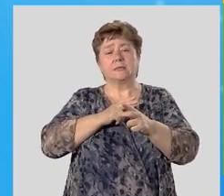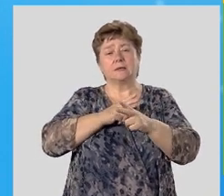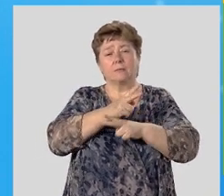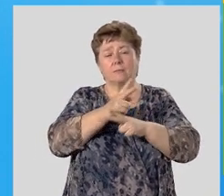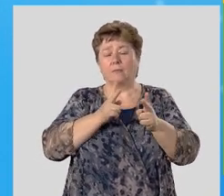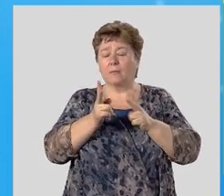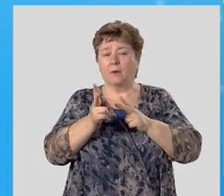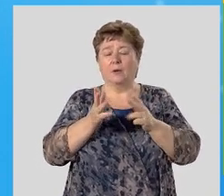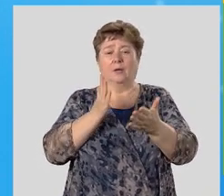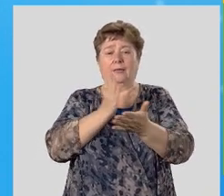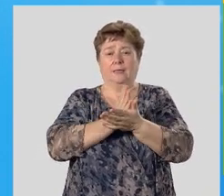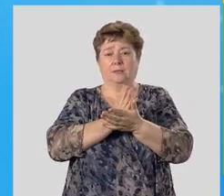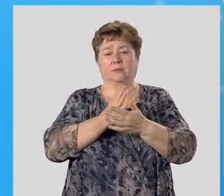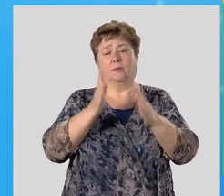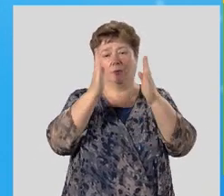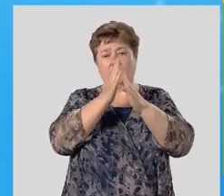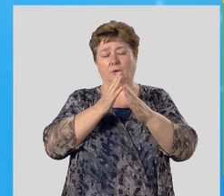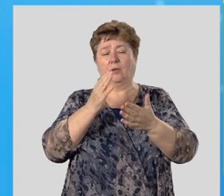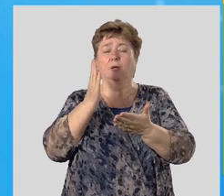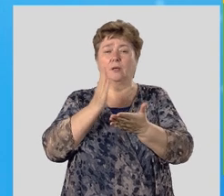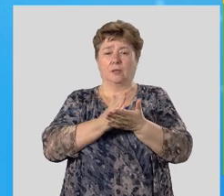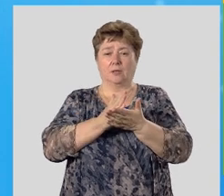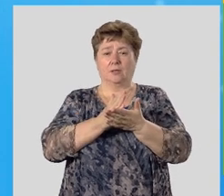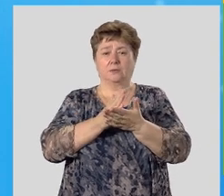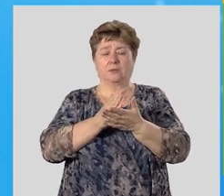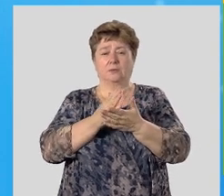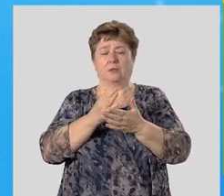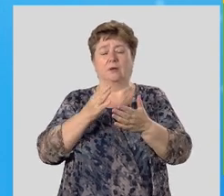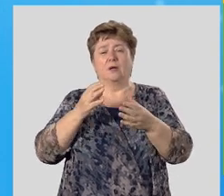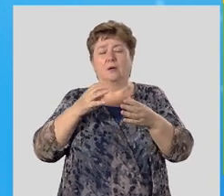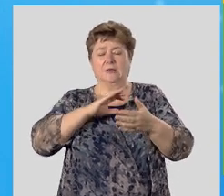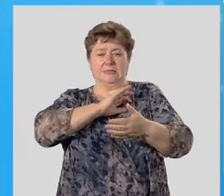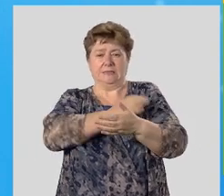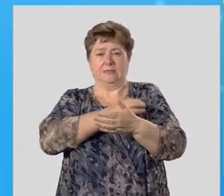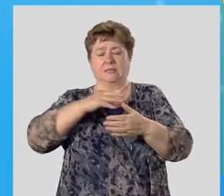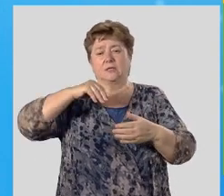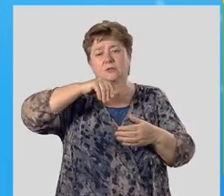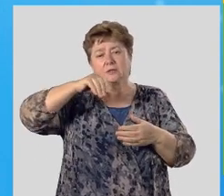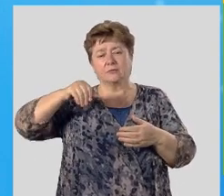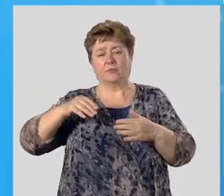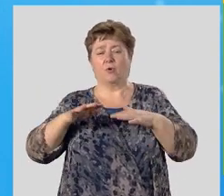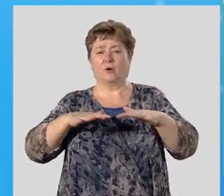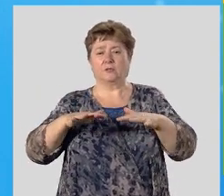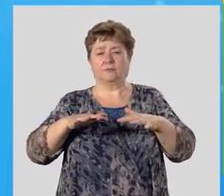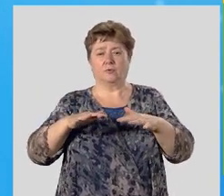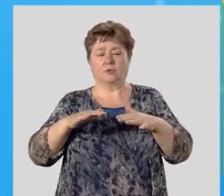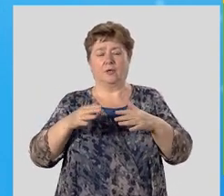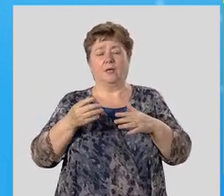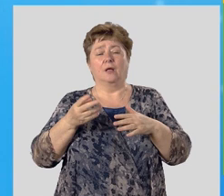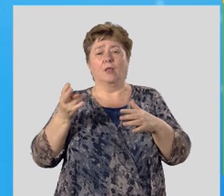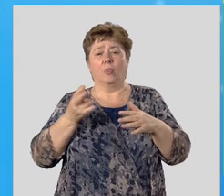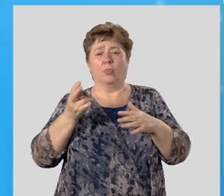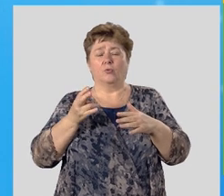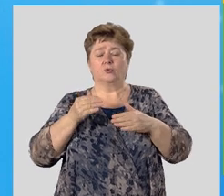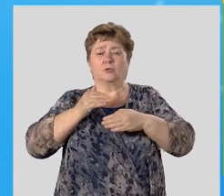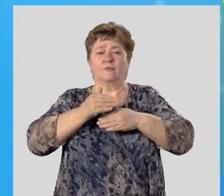имеет кристаллическую природу и находится в насыщенном солевом растворе. Для этого